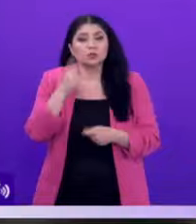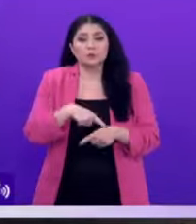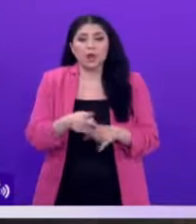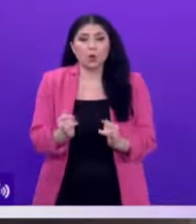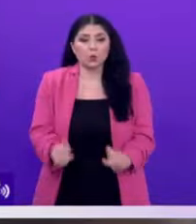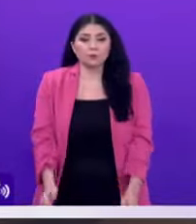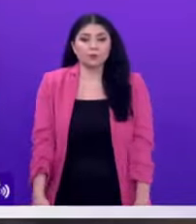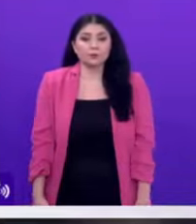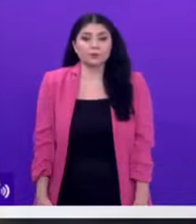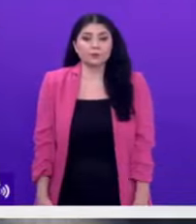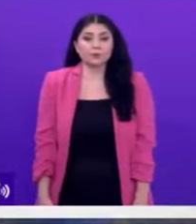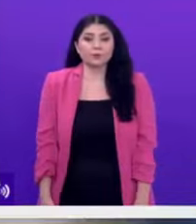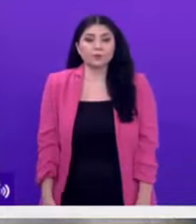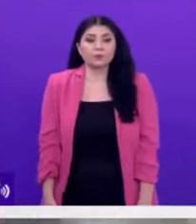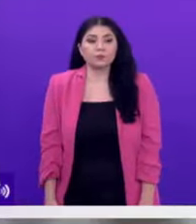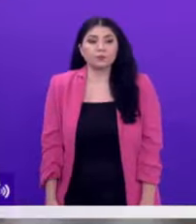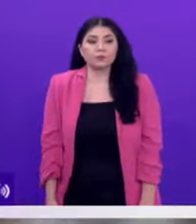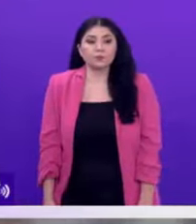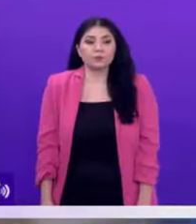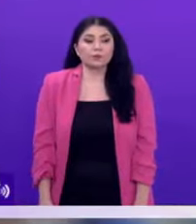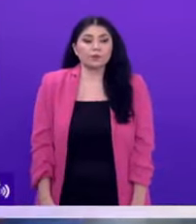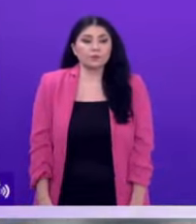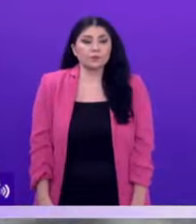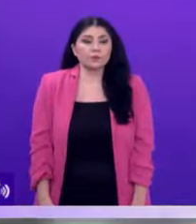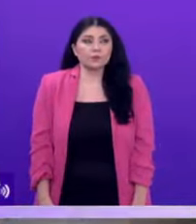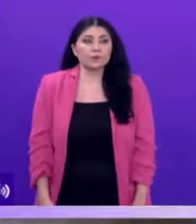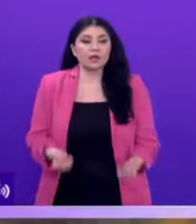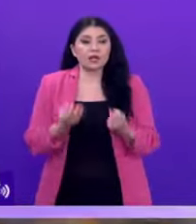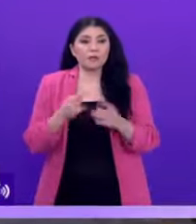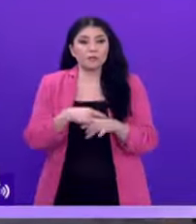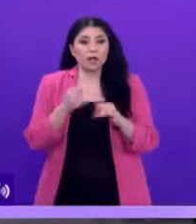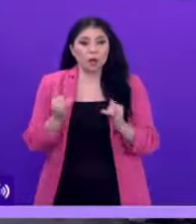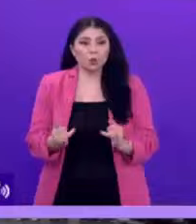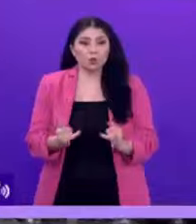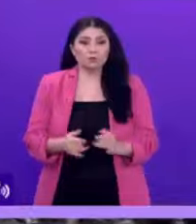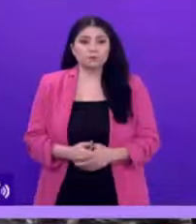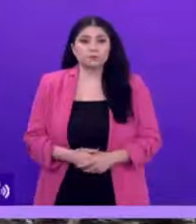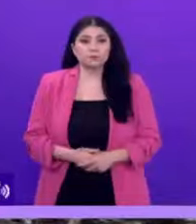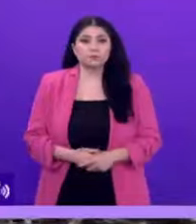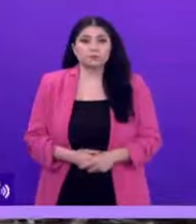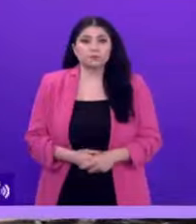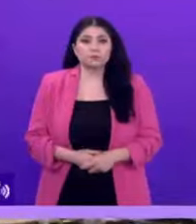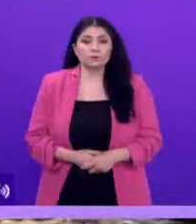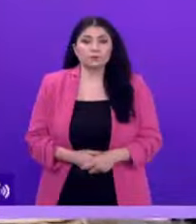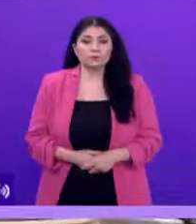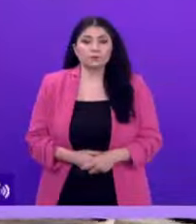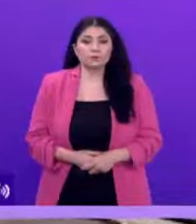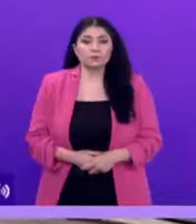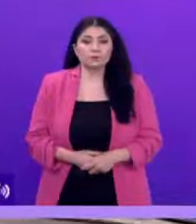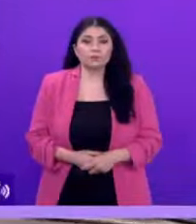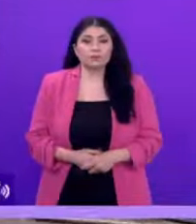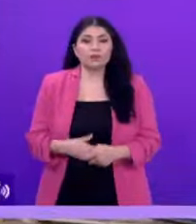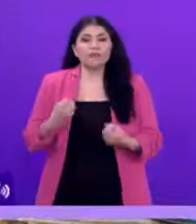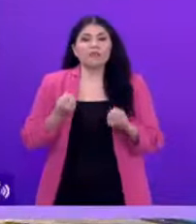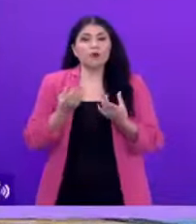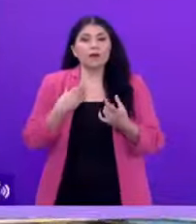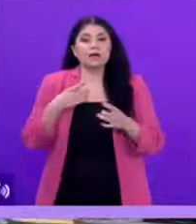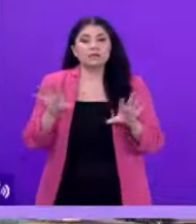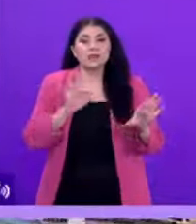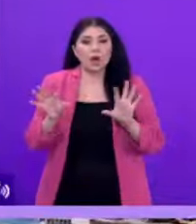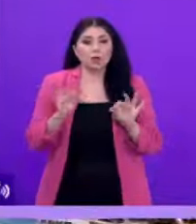acest moment? Deci informațiile până acum și care sunt informații în dinamică, a